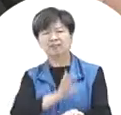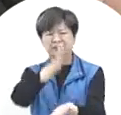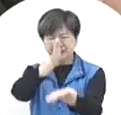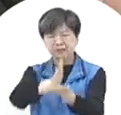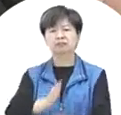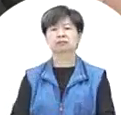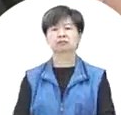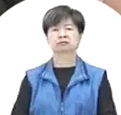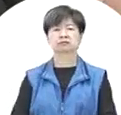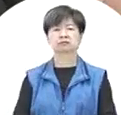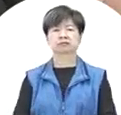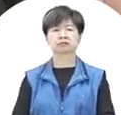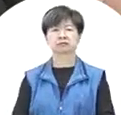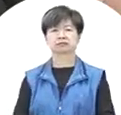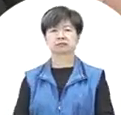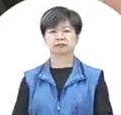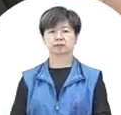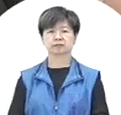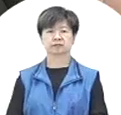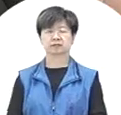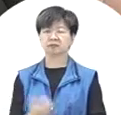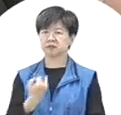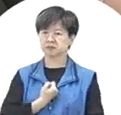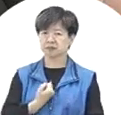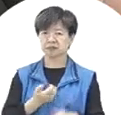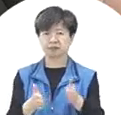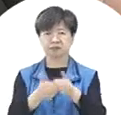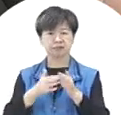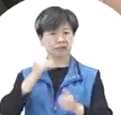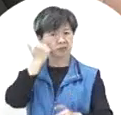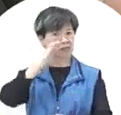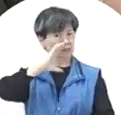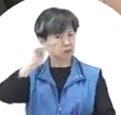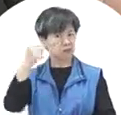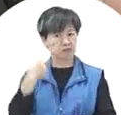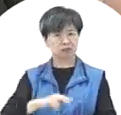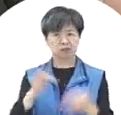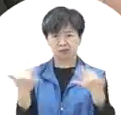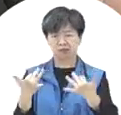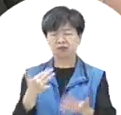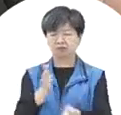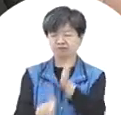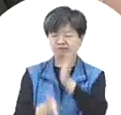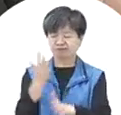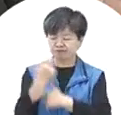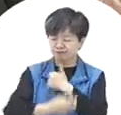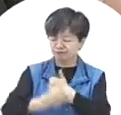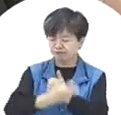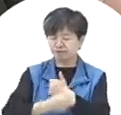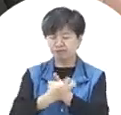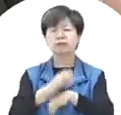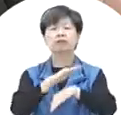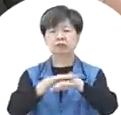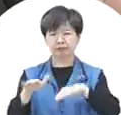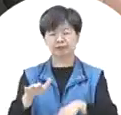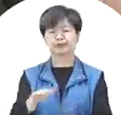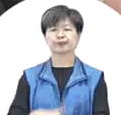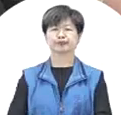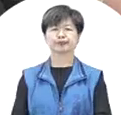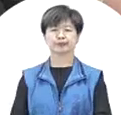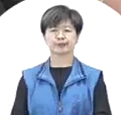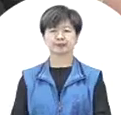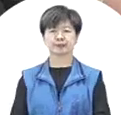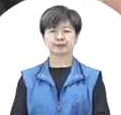局长啊， 这样子， 局长、我们议长的咨询， 那个如果回去有一些问题，我们会去重新再去谈 对对对，我只 看 好不好？好，